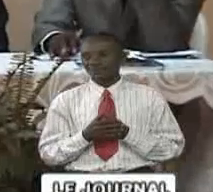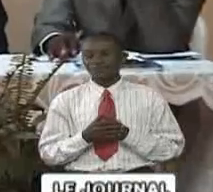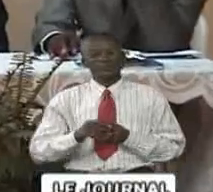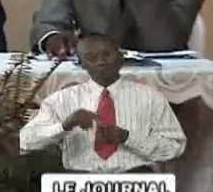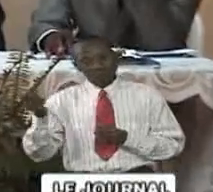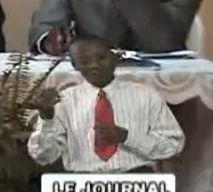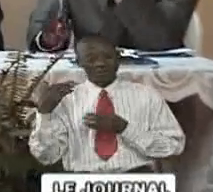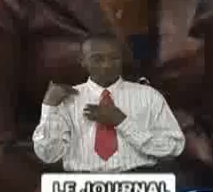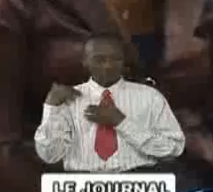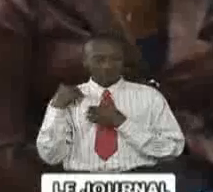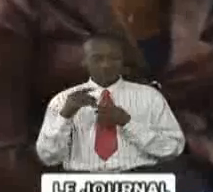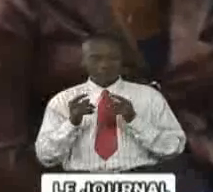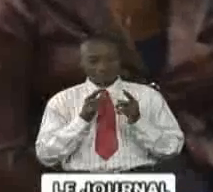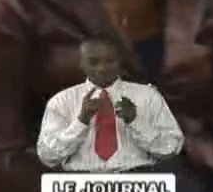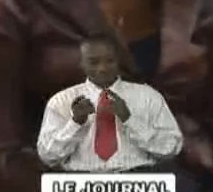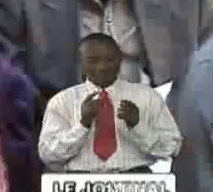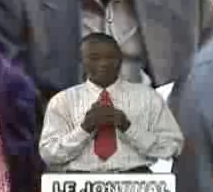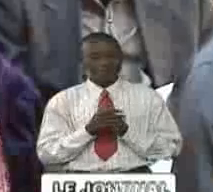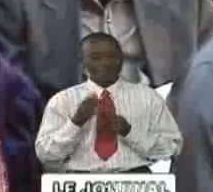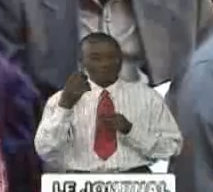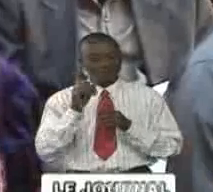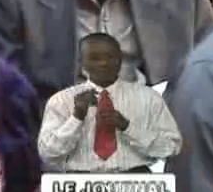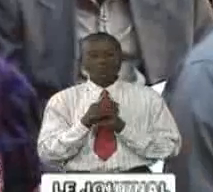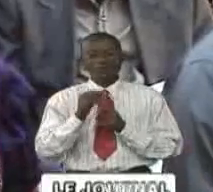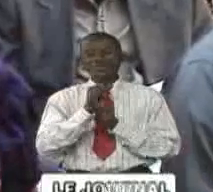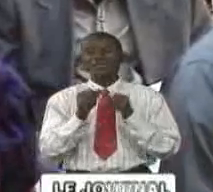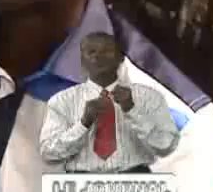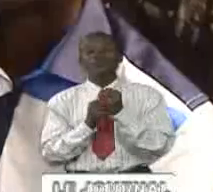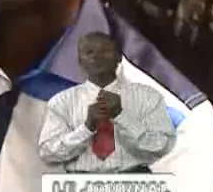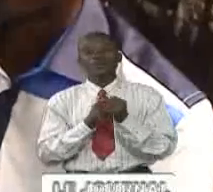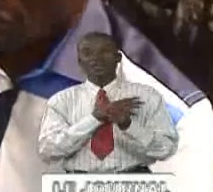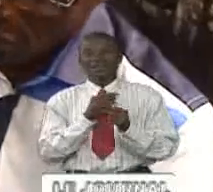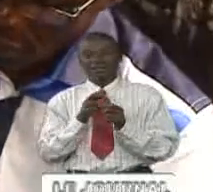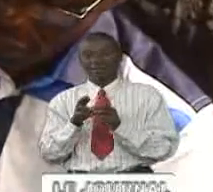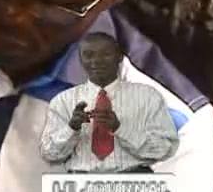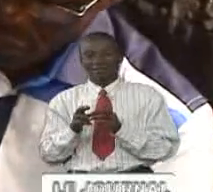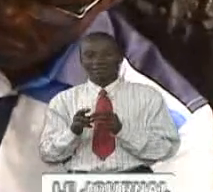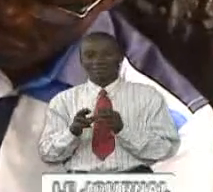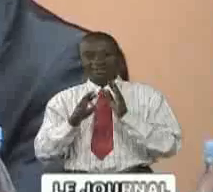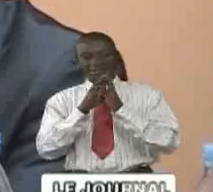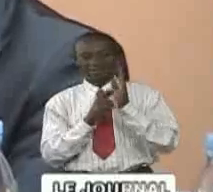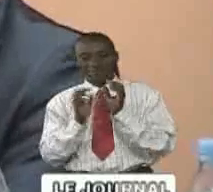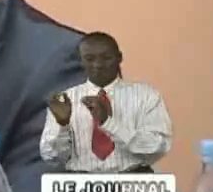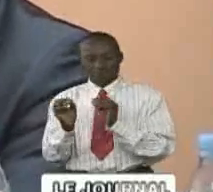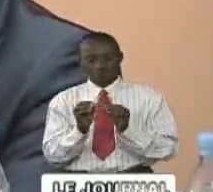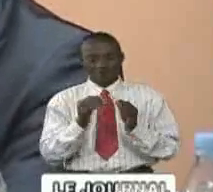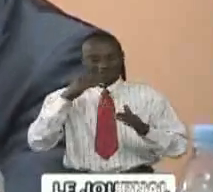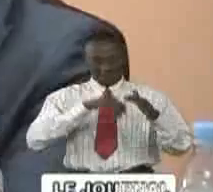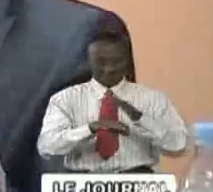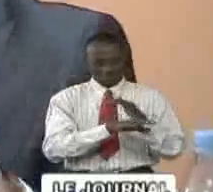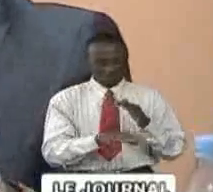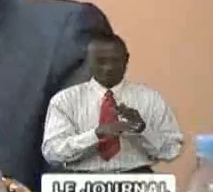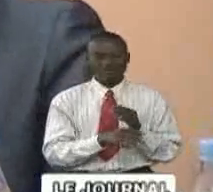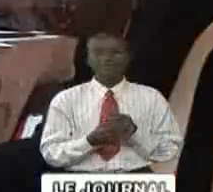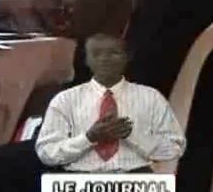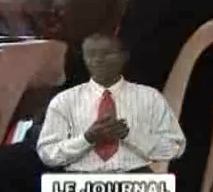a axé son allocution sur le statut et règlement d'ordre intérieur, outil de base pour les sectionnaires. Enfin,